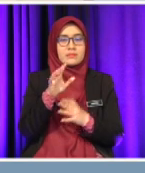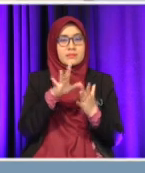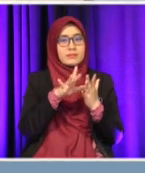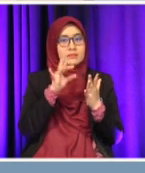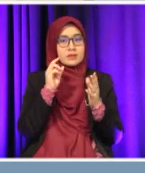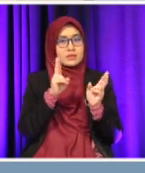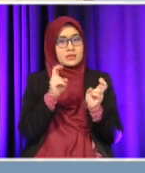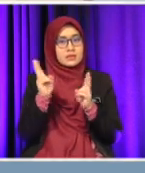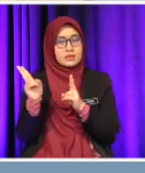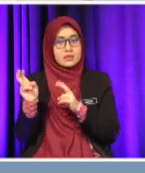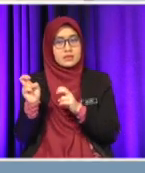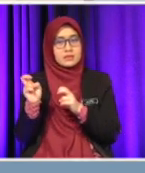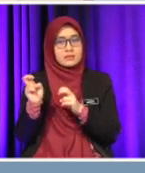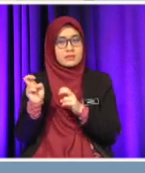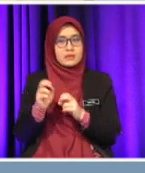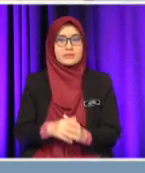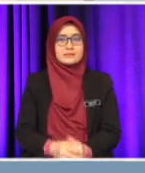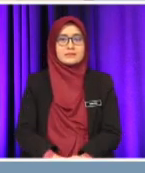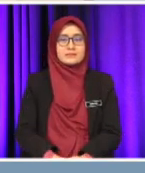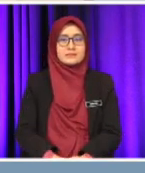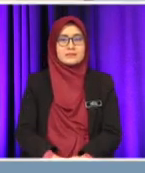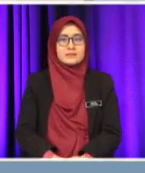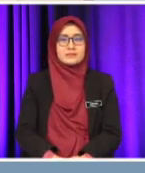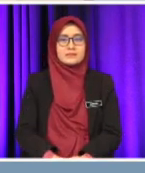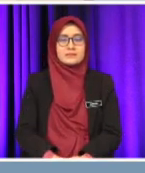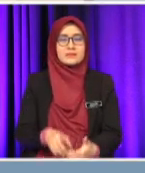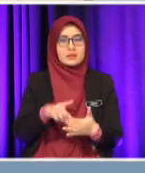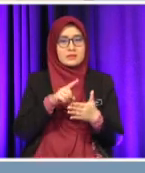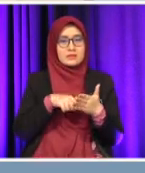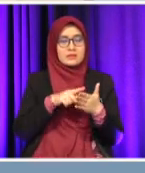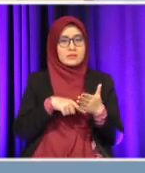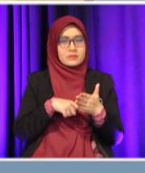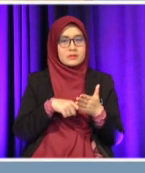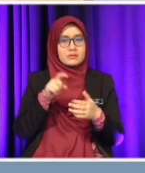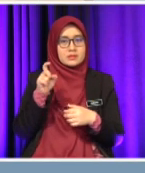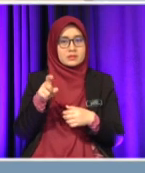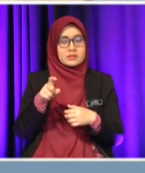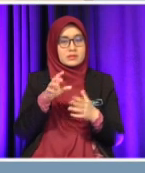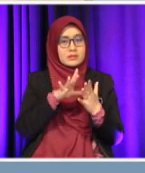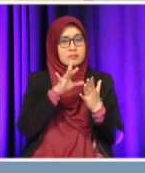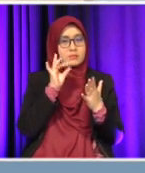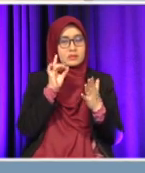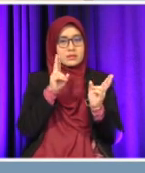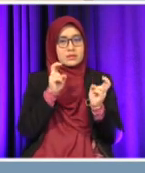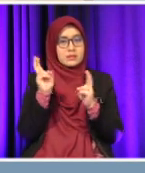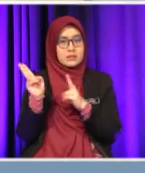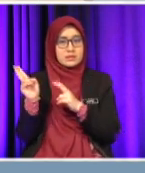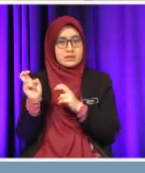atau aneh oke apapun sebelum kita pilih tema dulu barulah kita tentukan